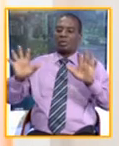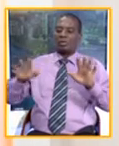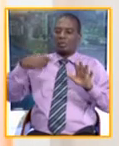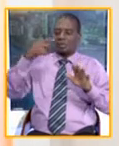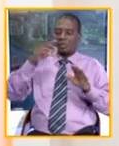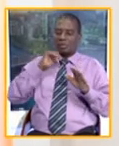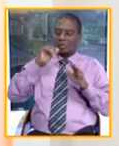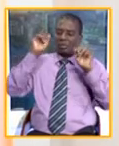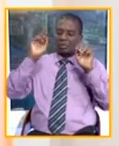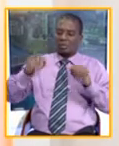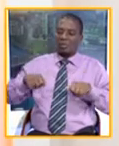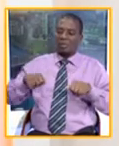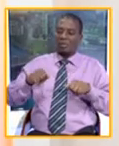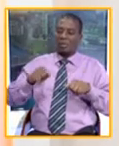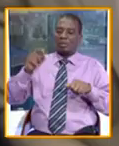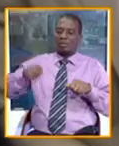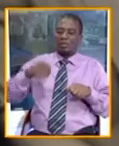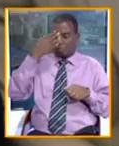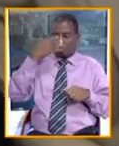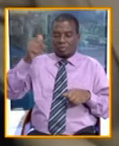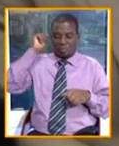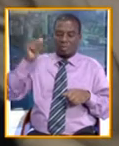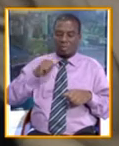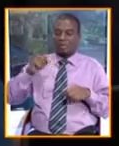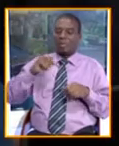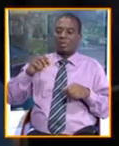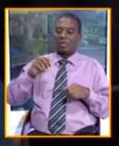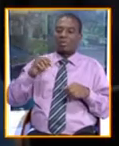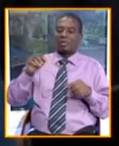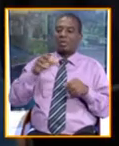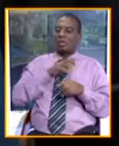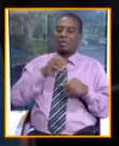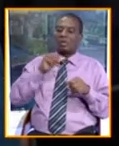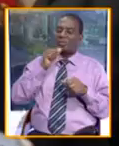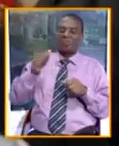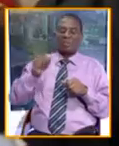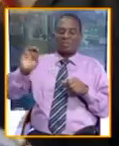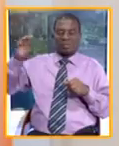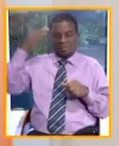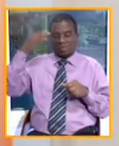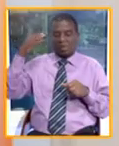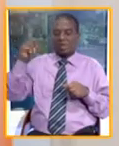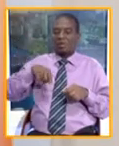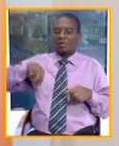connaître l'ambassadeur, ni le ministre, ni qui que ce soit. Nous avons décidé